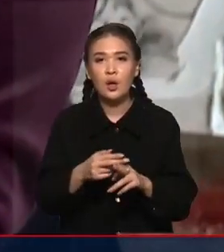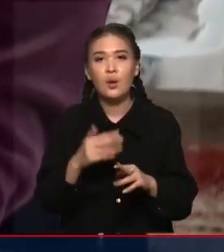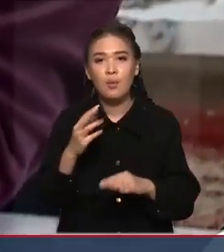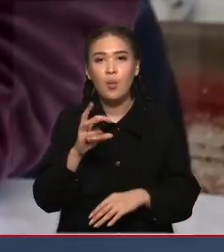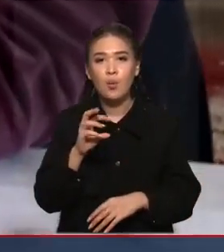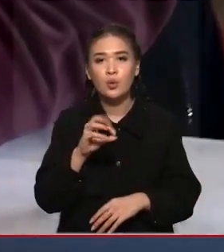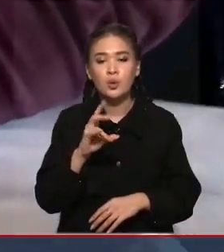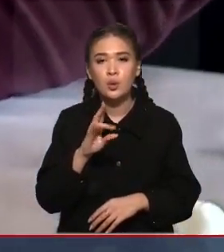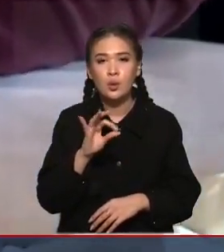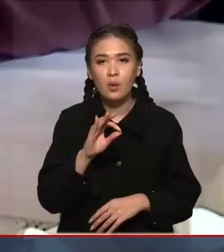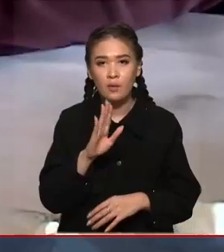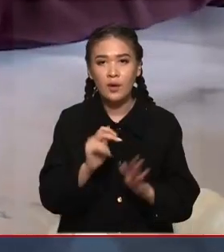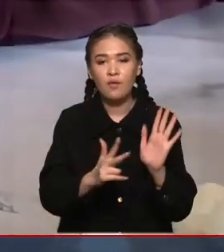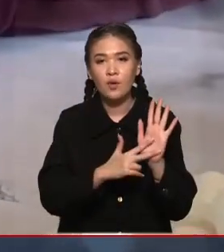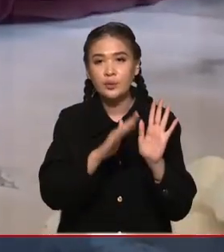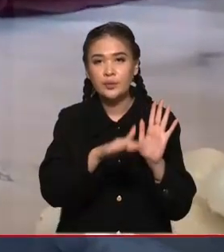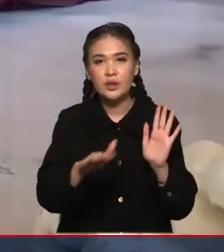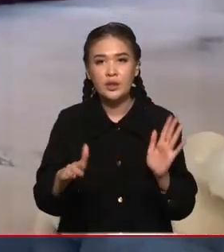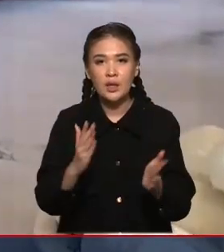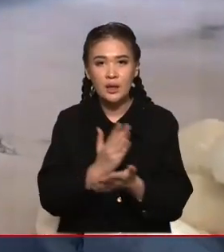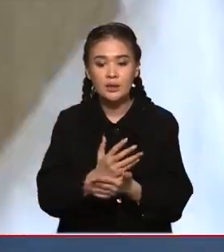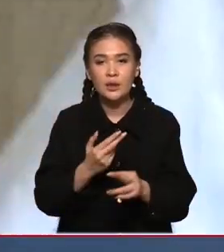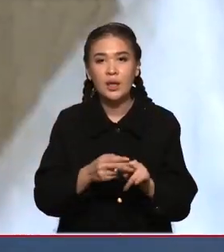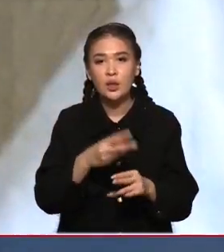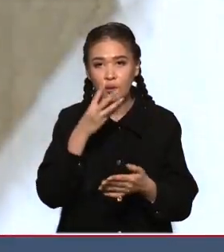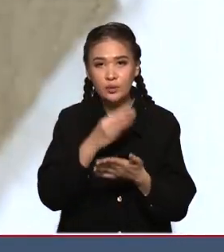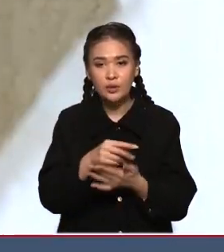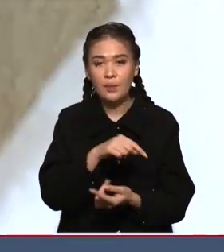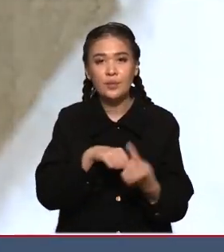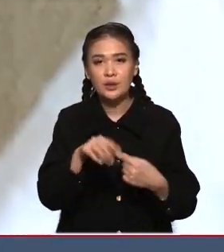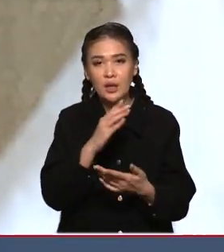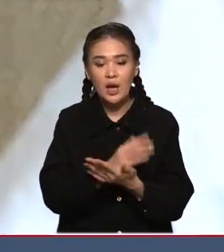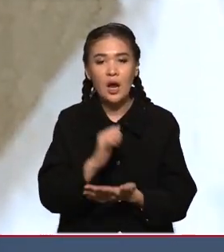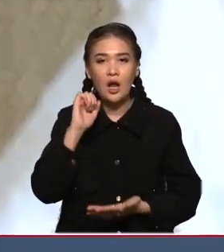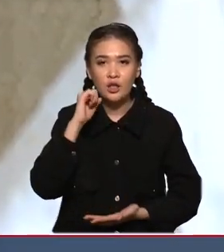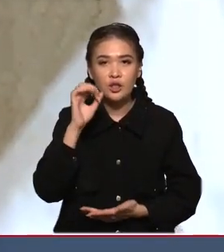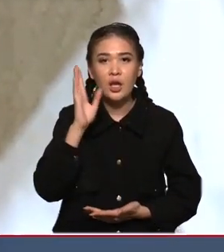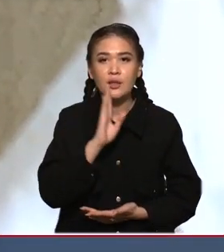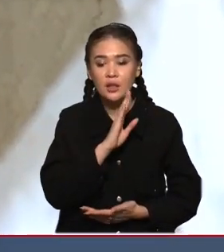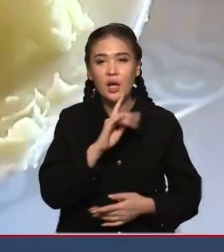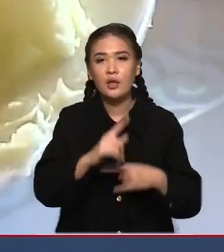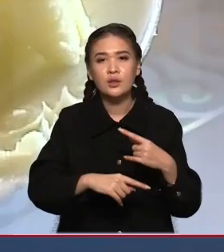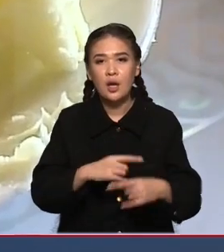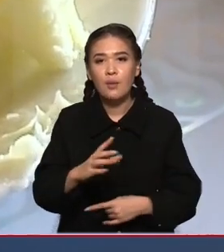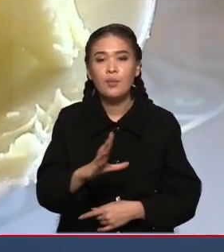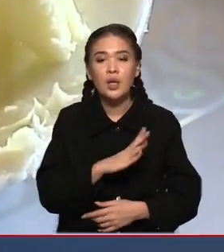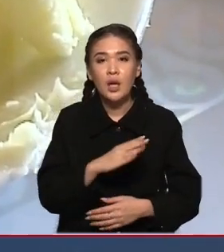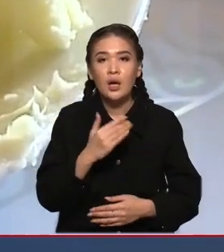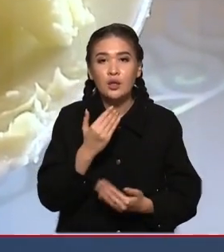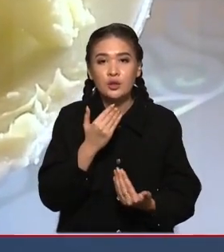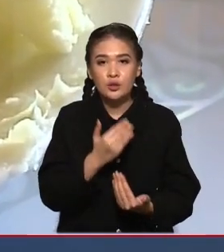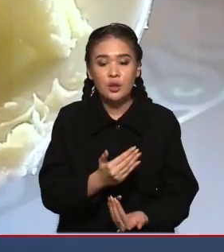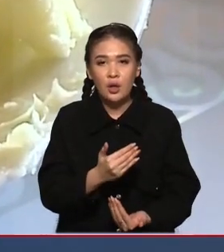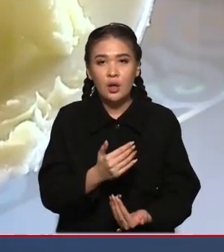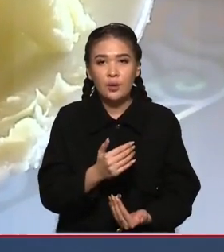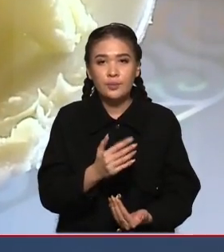Момынқұлова 8 перзент тәрбиелеп отырған батыр ана. Жеке кәсібі де бар. Әжесі мен анасынан, кейін енеден көрген шаруаны ұршықша